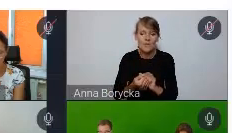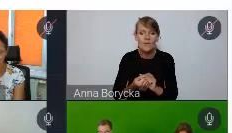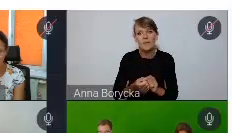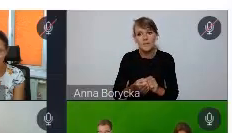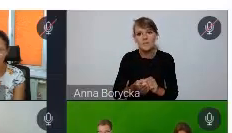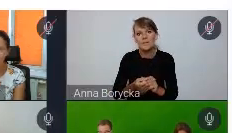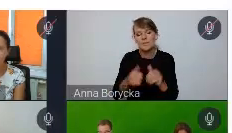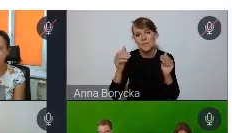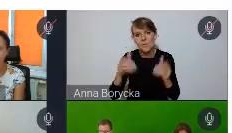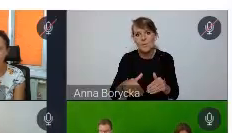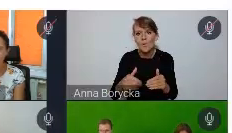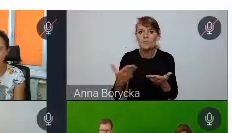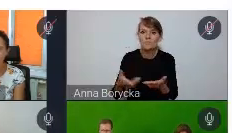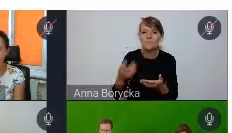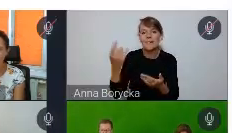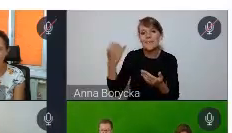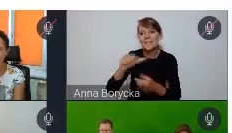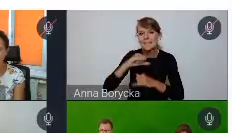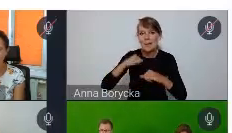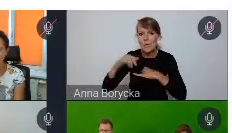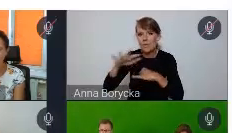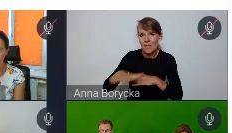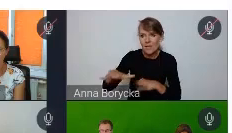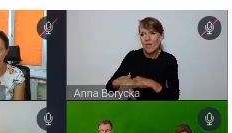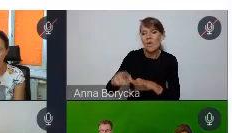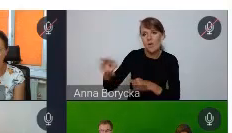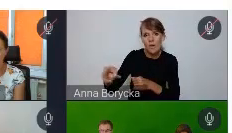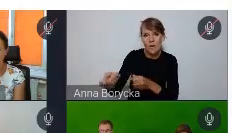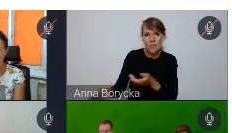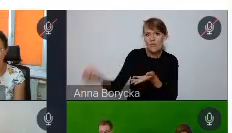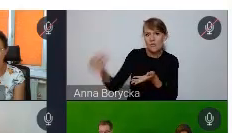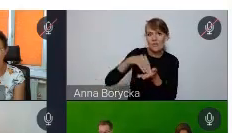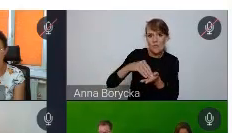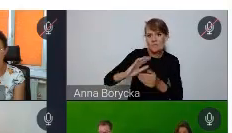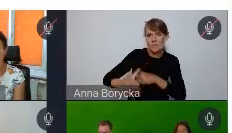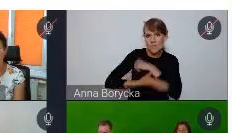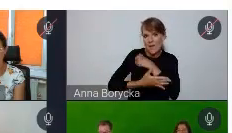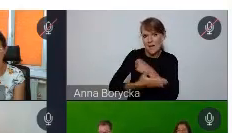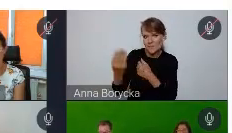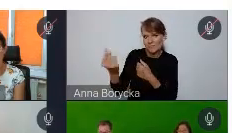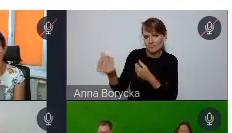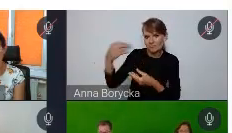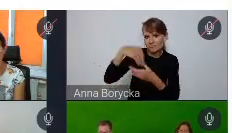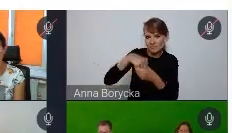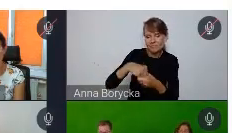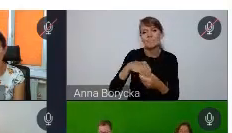partycypacji innej jednostki samorządu terytorialnego w finansowaniu i realizacji danego